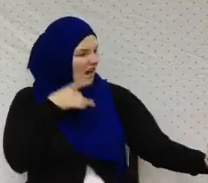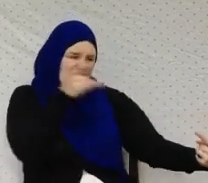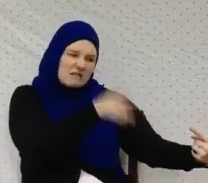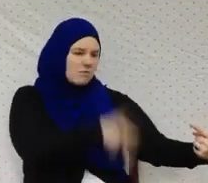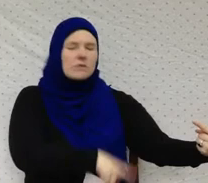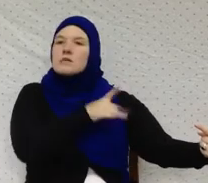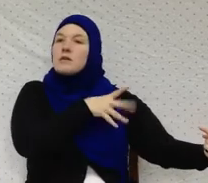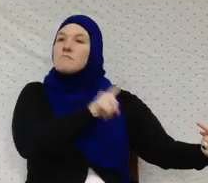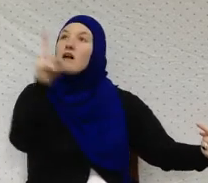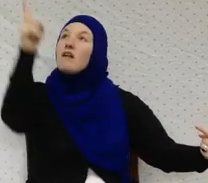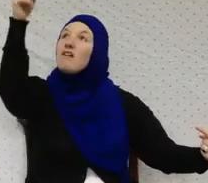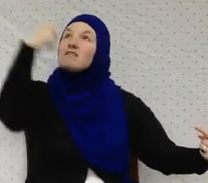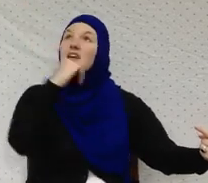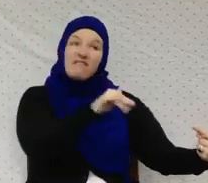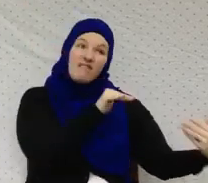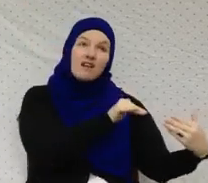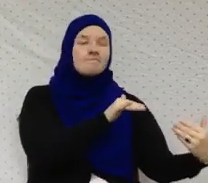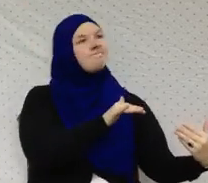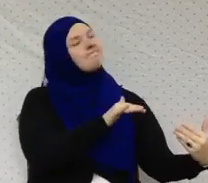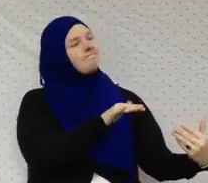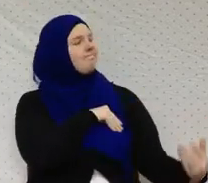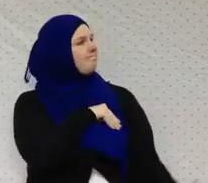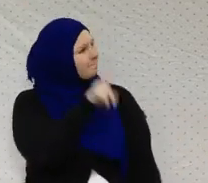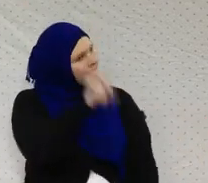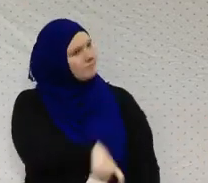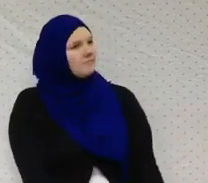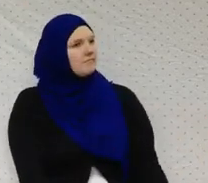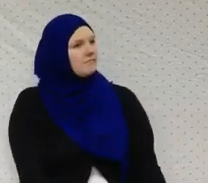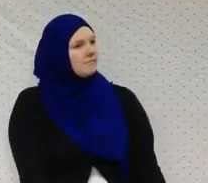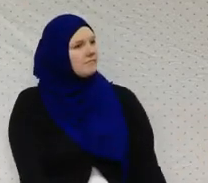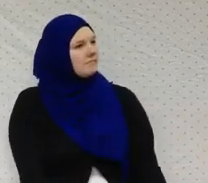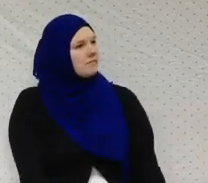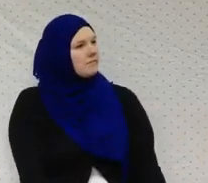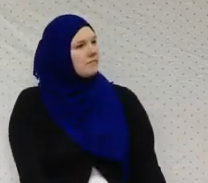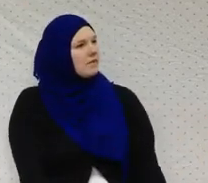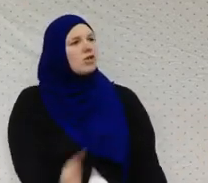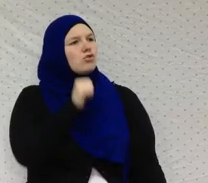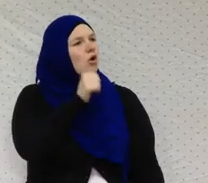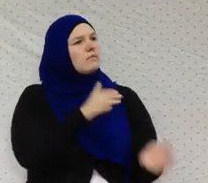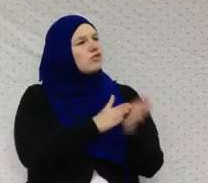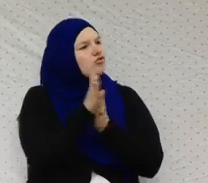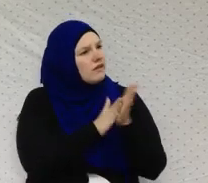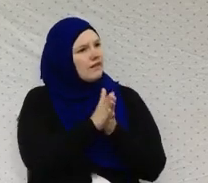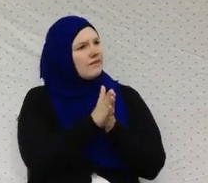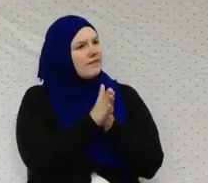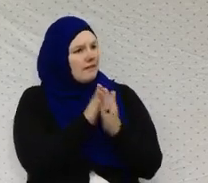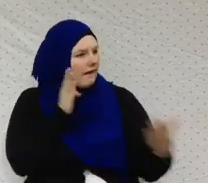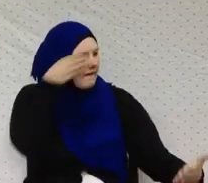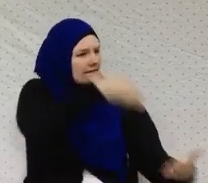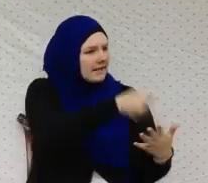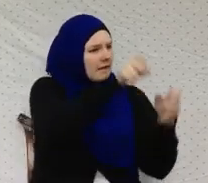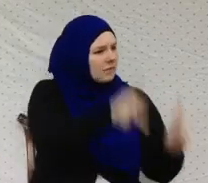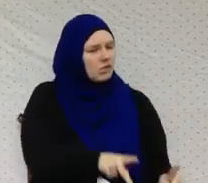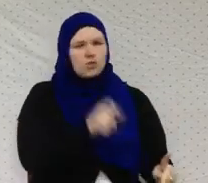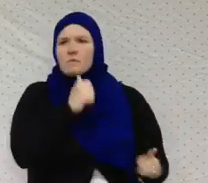my enemy. وَلَا يَجْرِمَنَّكُمْ شَنَآنُ قَوْمٍ عَلَىٰ أَلَّا تَعْدِلُوا. Don't be driven by your